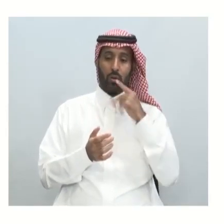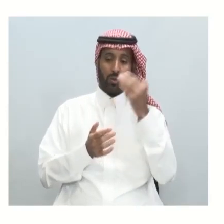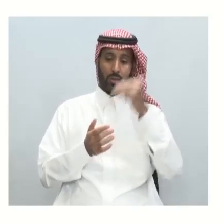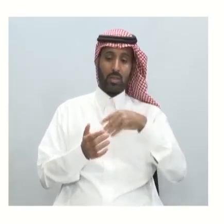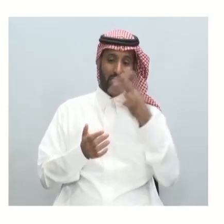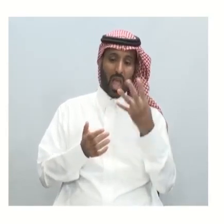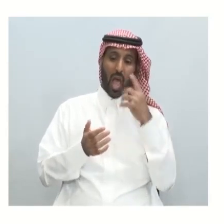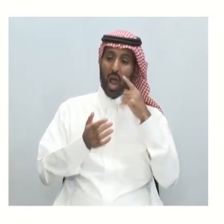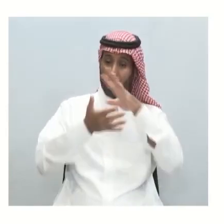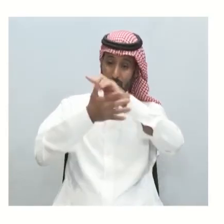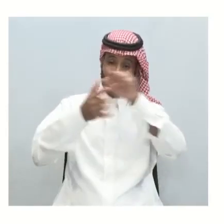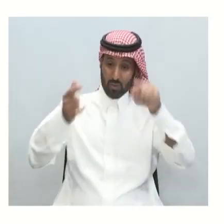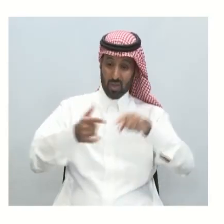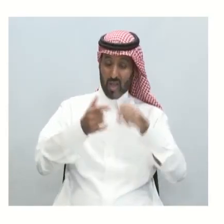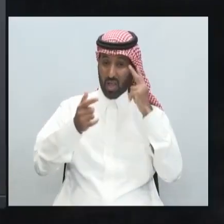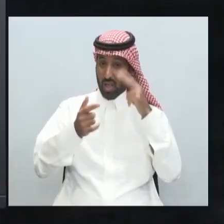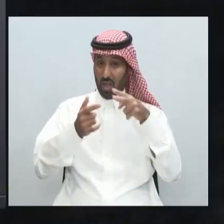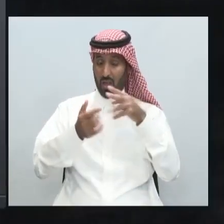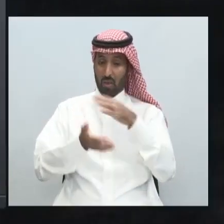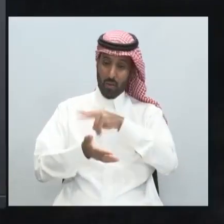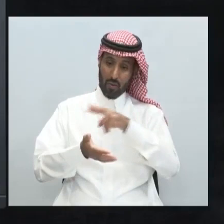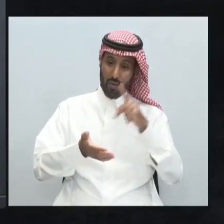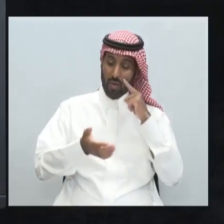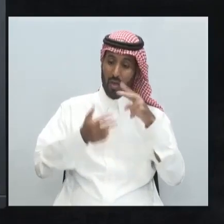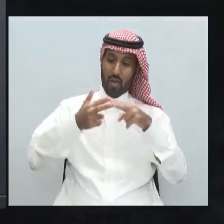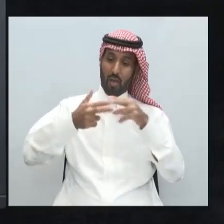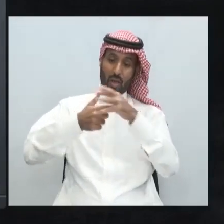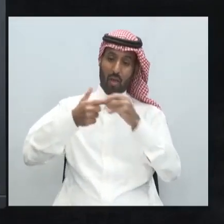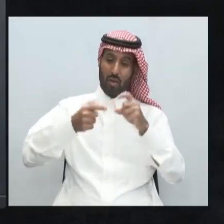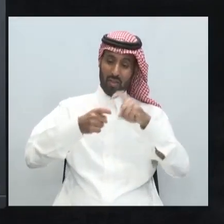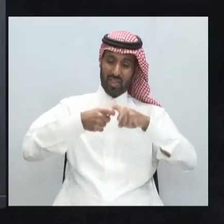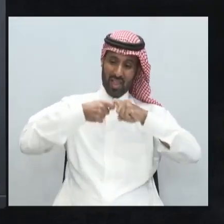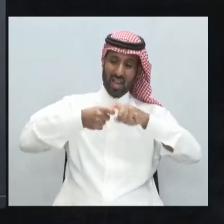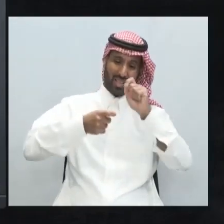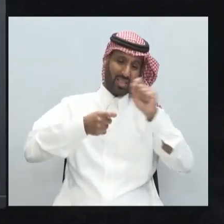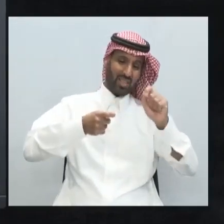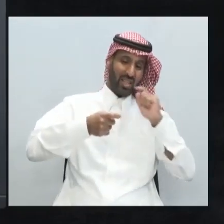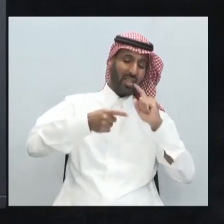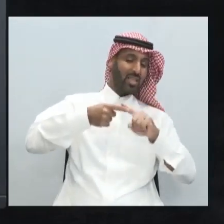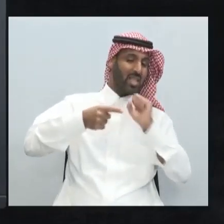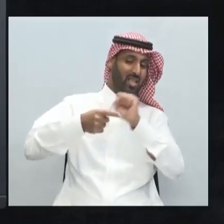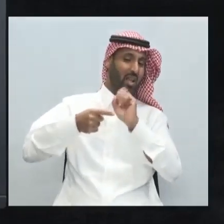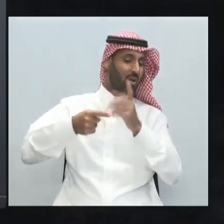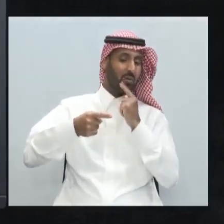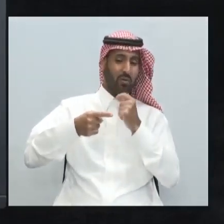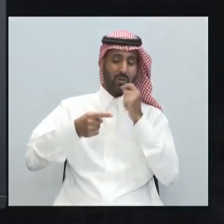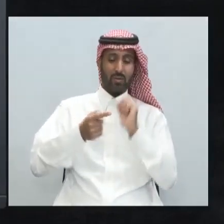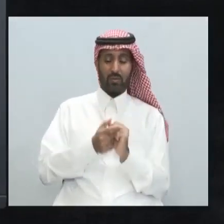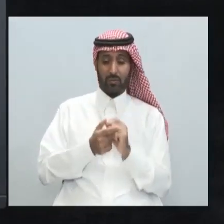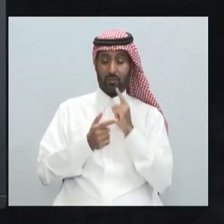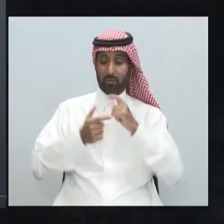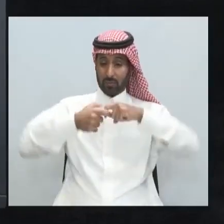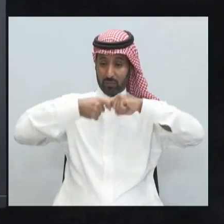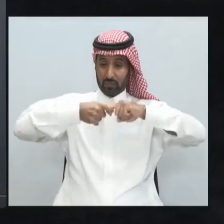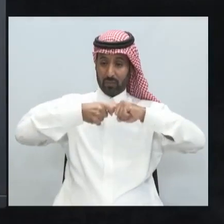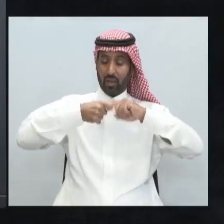يوضح الرسم البياني ان فرق الكهروسالبيه بين الذرات المترابطه يحدد نسبه الصفه الايونيه في الرابطه تكون